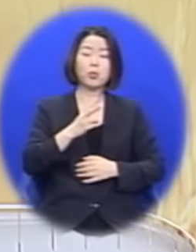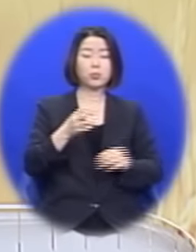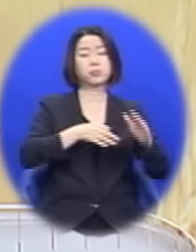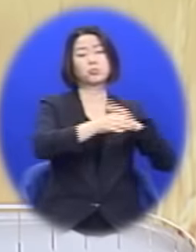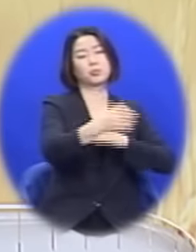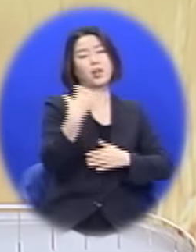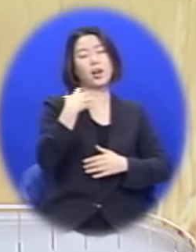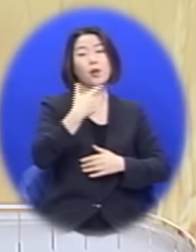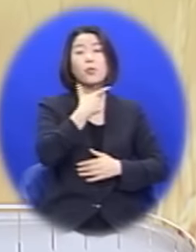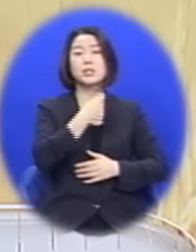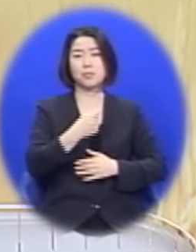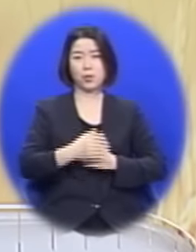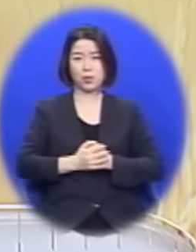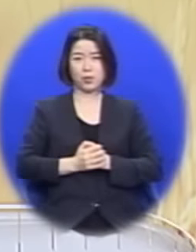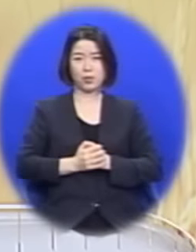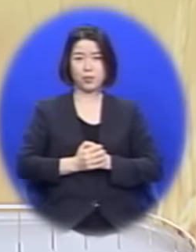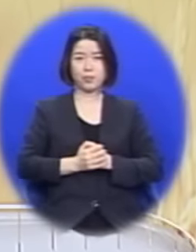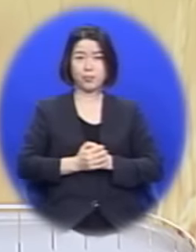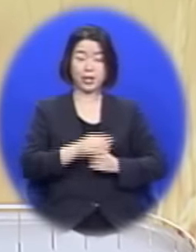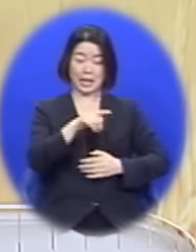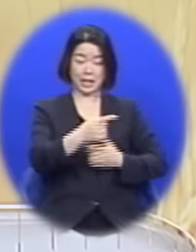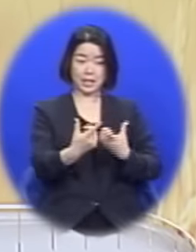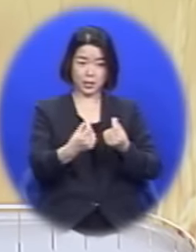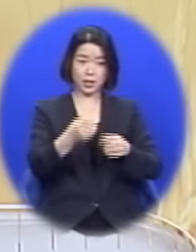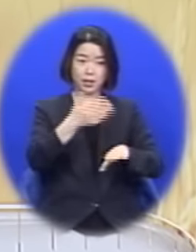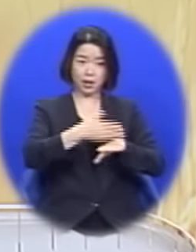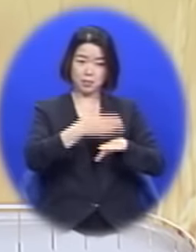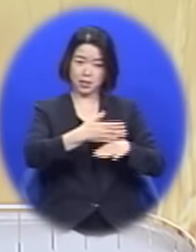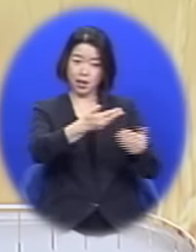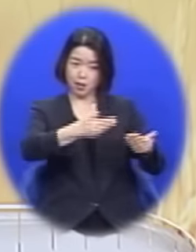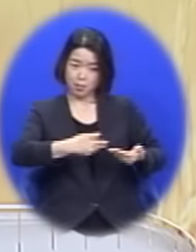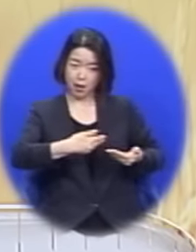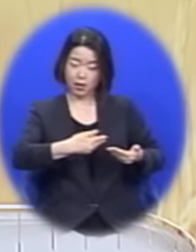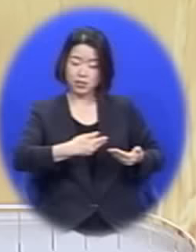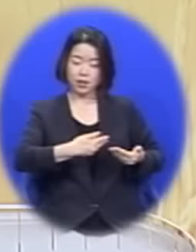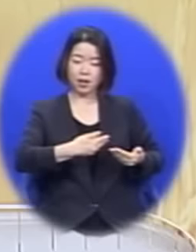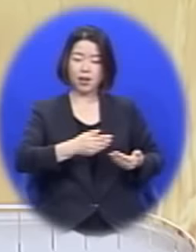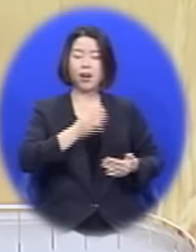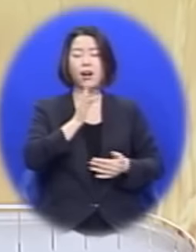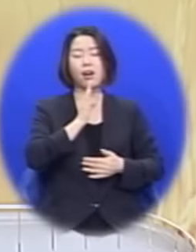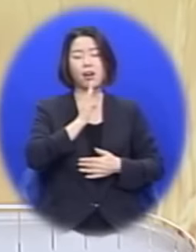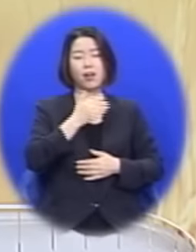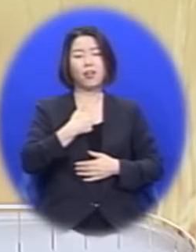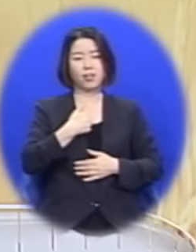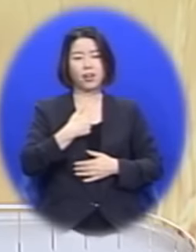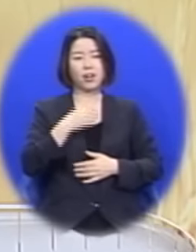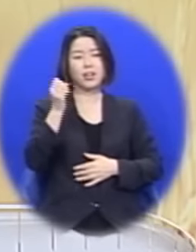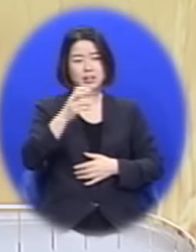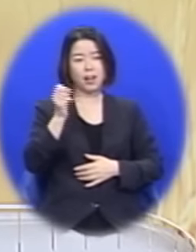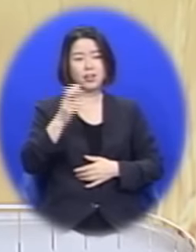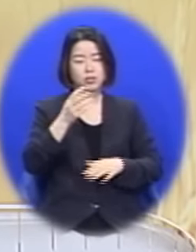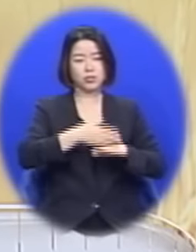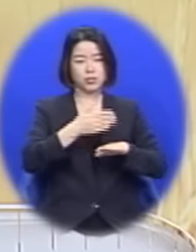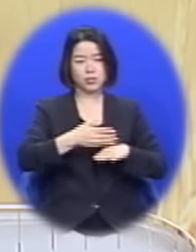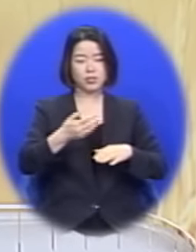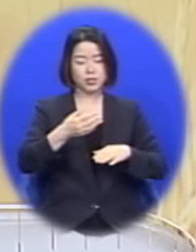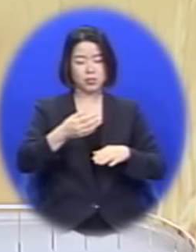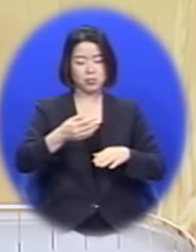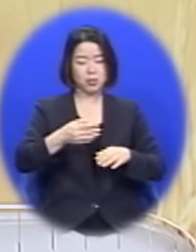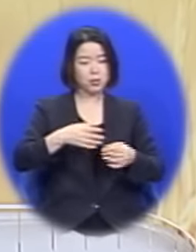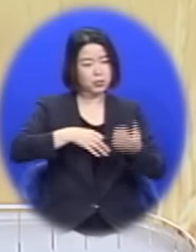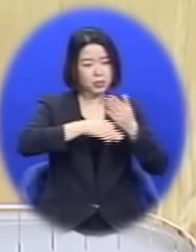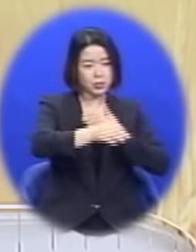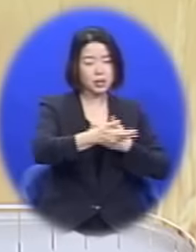거예요. 그렇게 감사하니까, 내가 이거 자주 사줘야 되겠다.